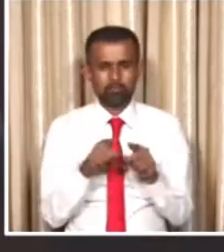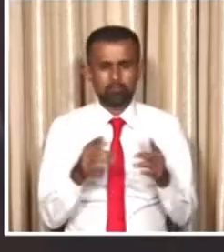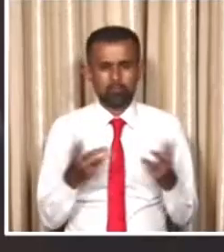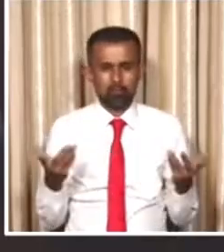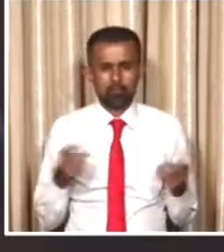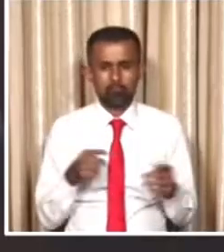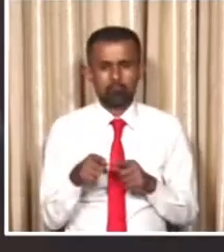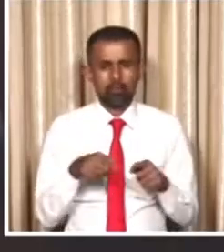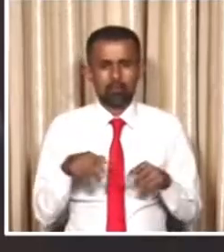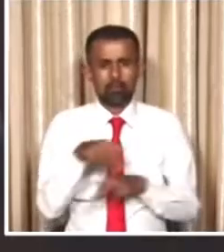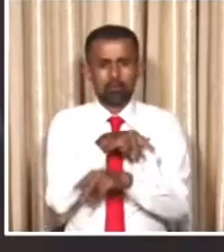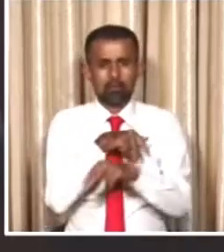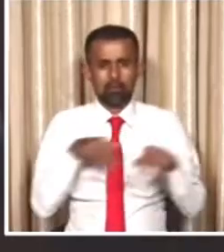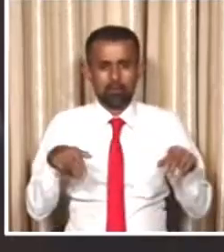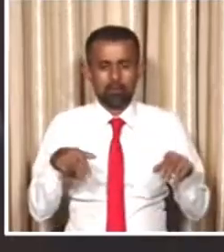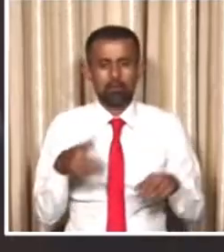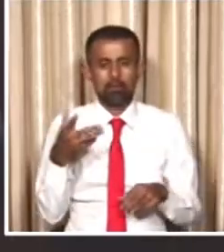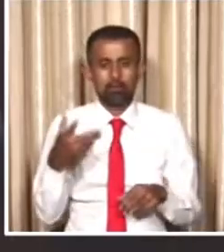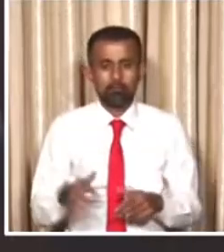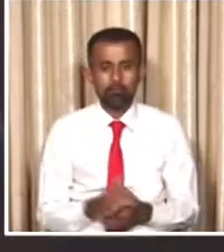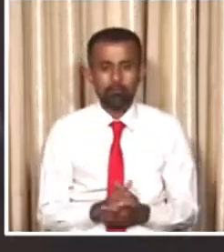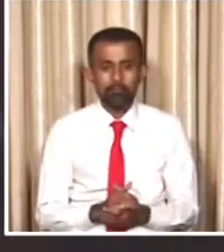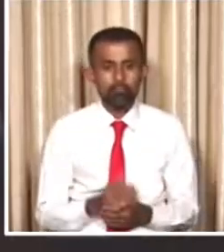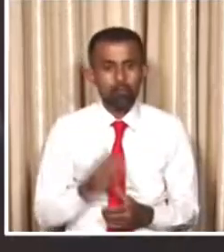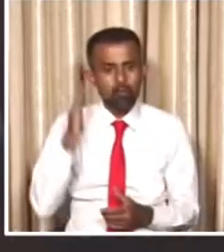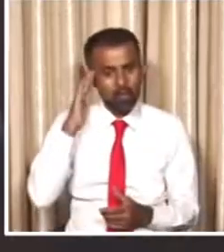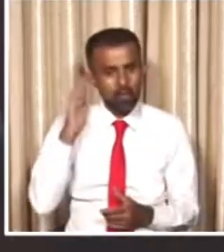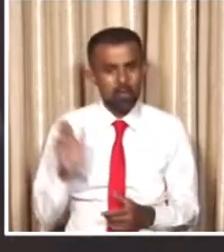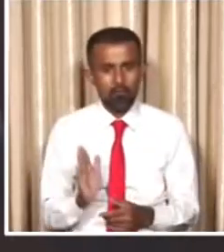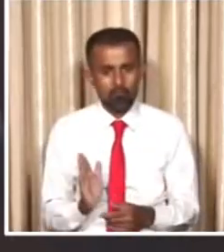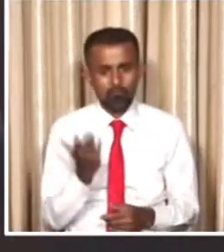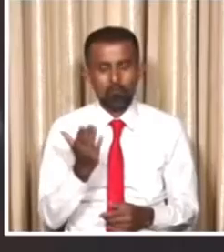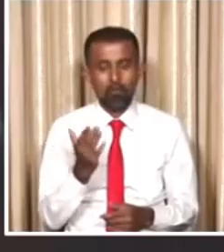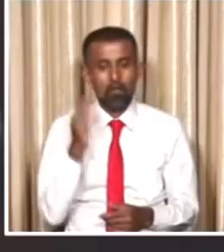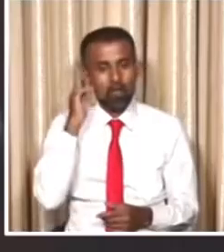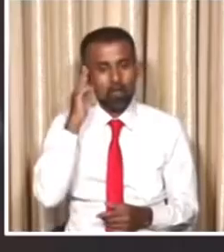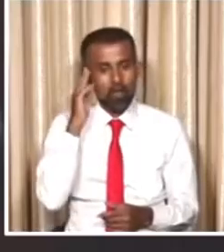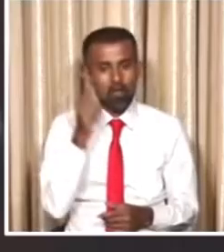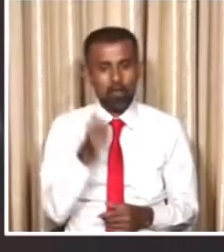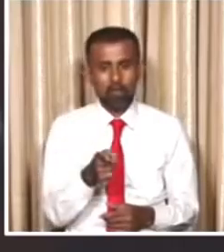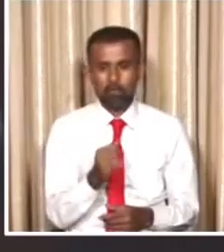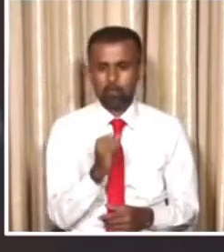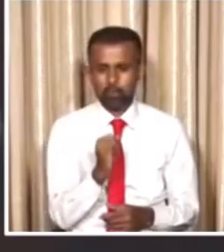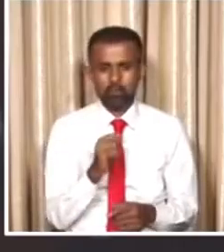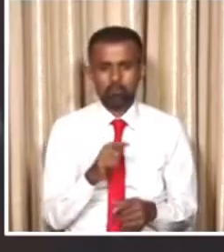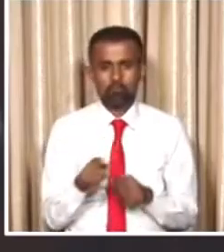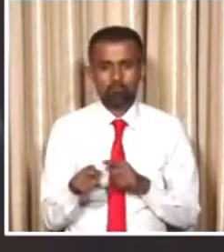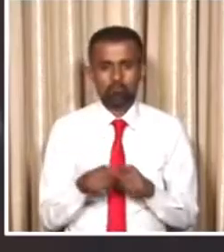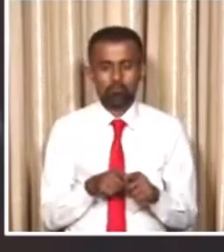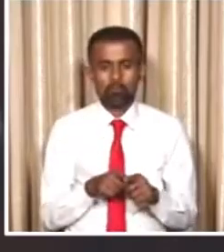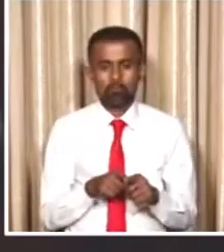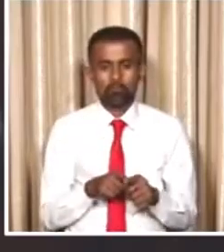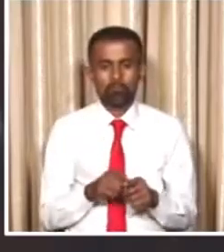ආකාරයේ හැස්රීම් ප්‍රදර්ශනය කළා. ඇය විසින් ඇයට කාන්තාවකට නුසුදුසු ආකාරයේ